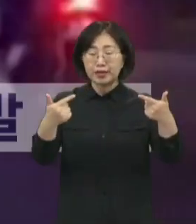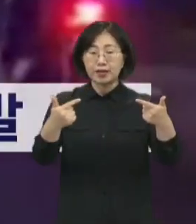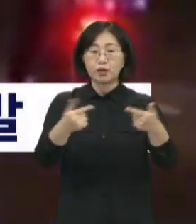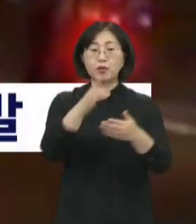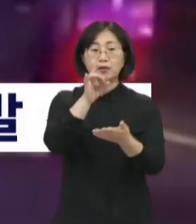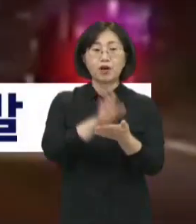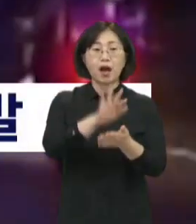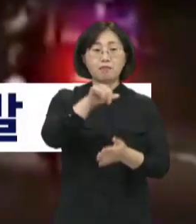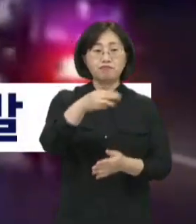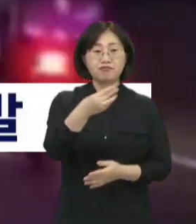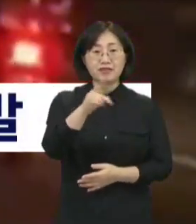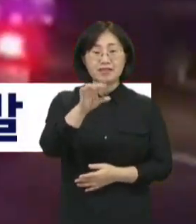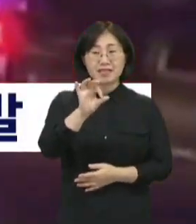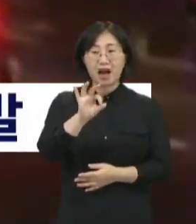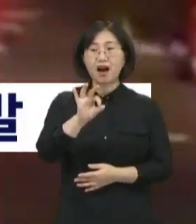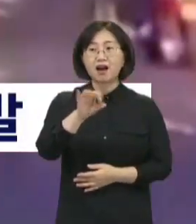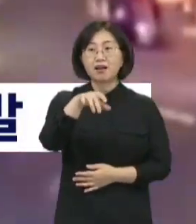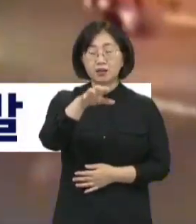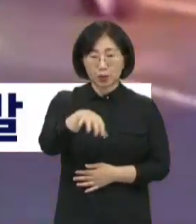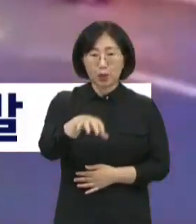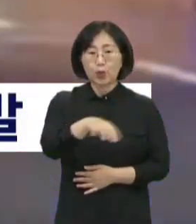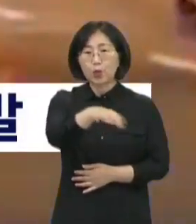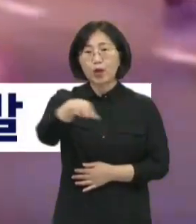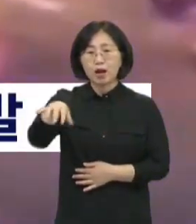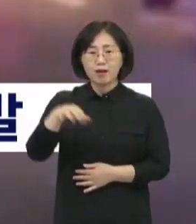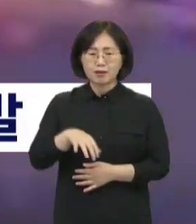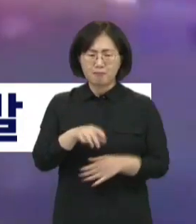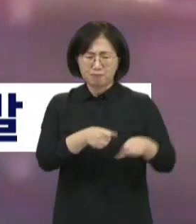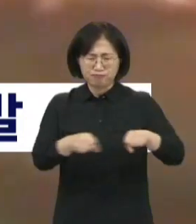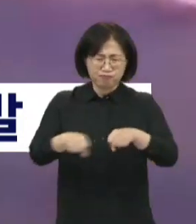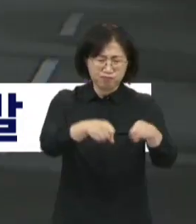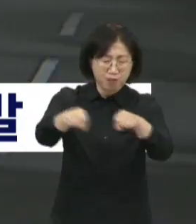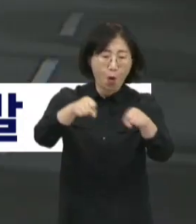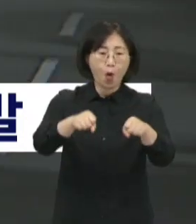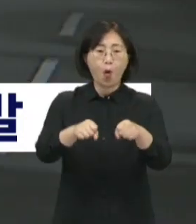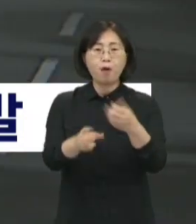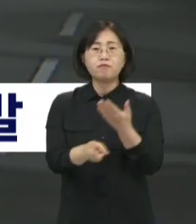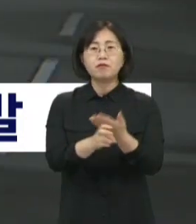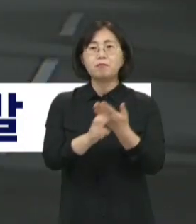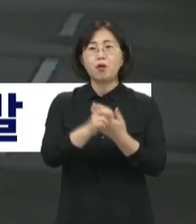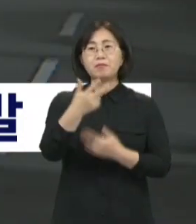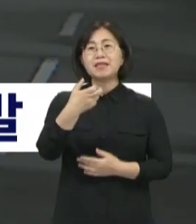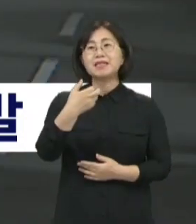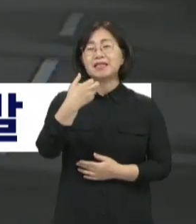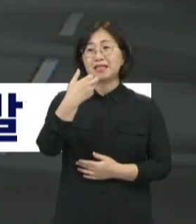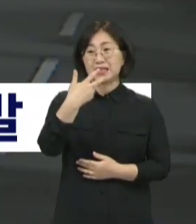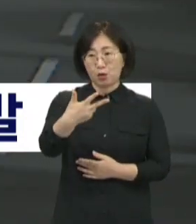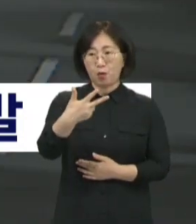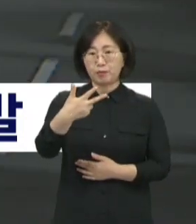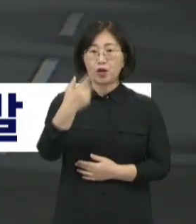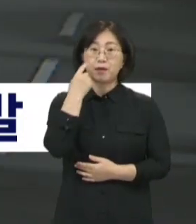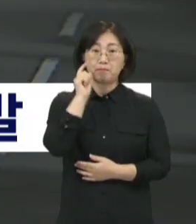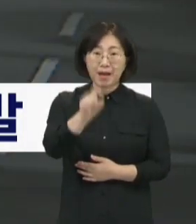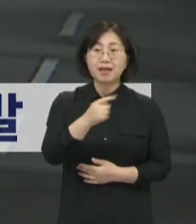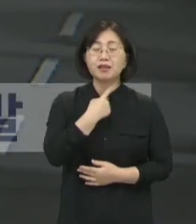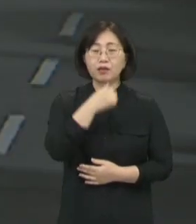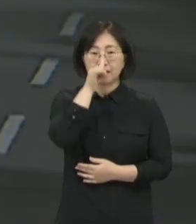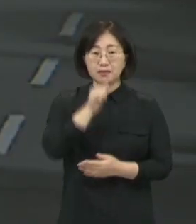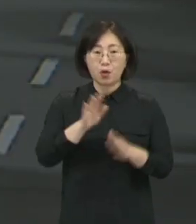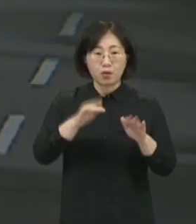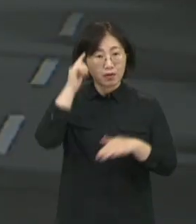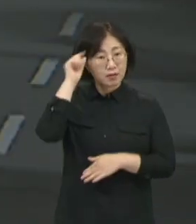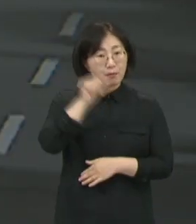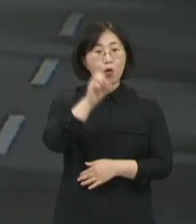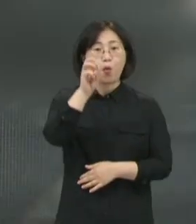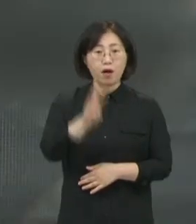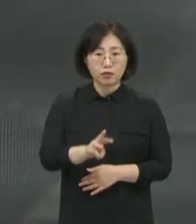불당동과 아산 배방읍 등에서 폭주족들이 출몰해 위법행위 77건이 적발된 바 있습니다. 오늘 새벽